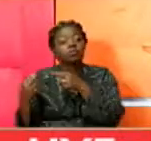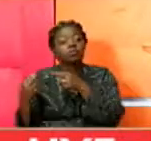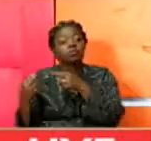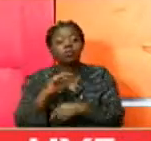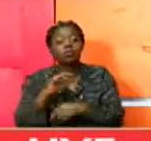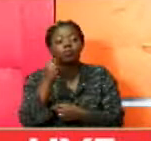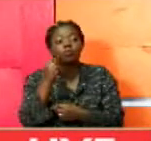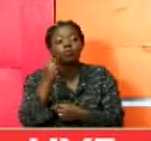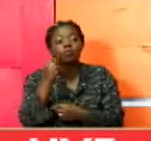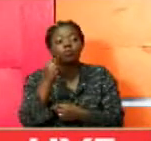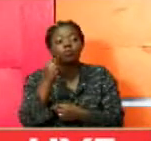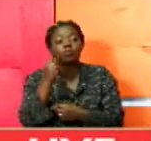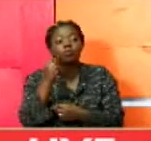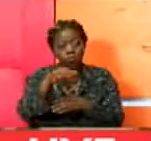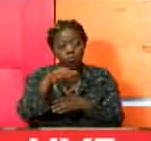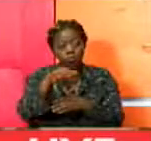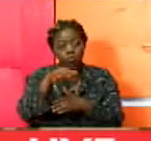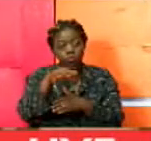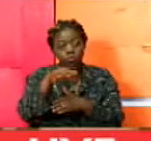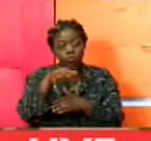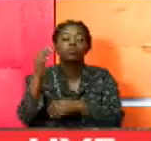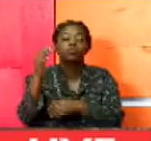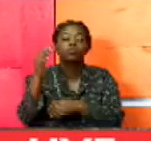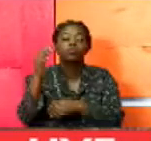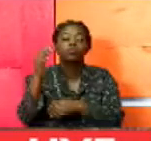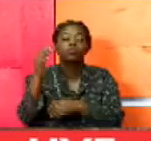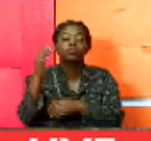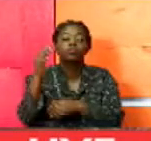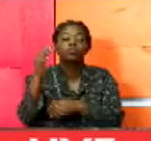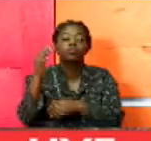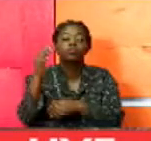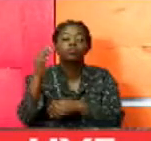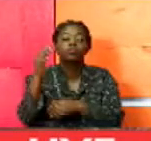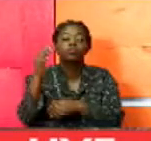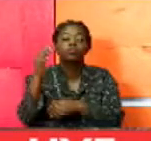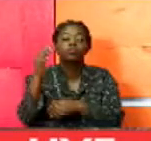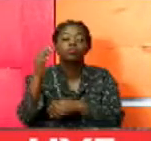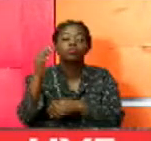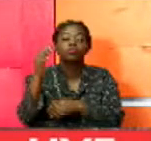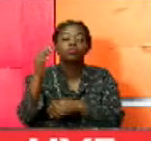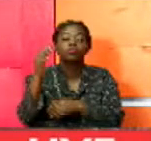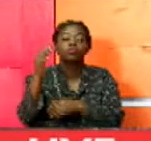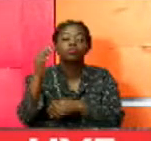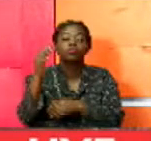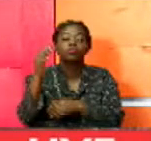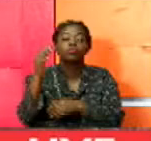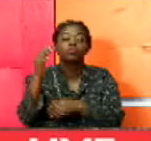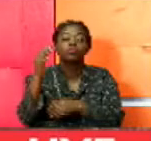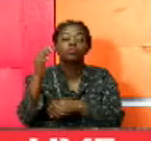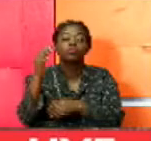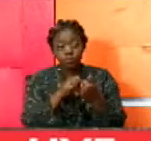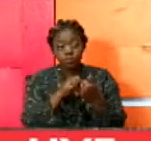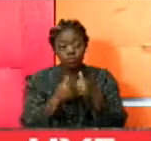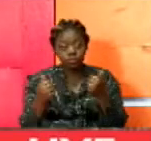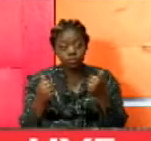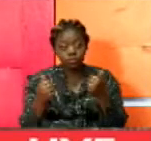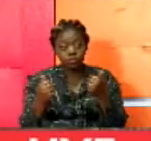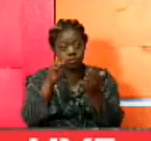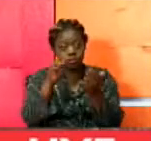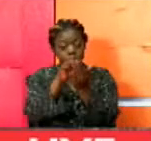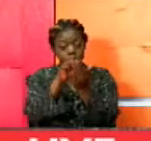omukkiriza eri amaka ge ne Allah we. Tulina okusomoza oluusi lwe tutatera kwogerako nnyo okusomoza kw'okukuuma